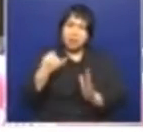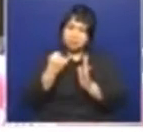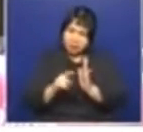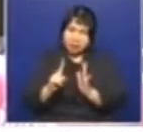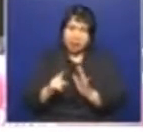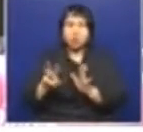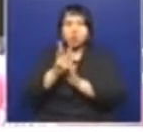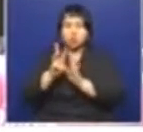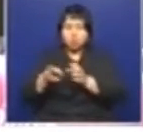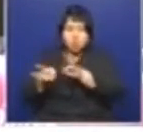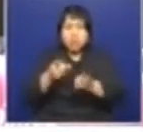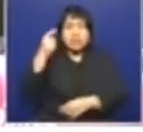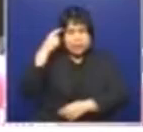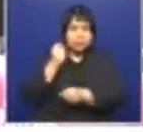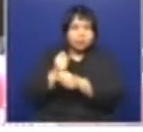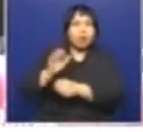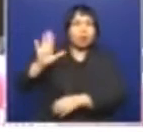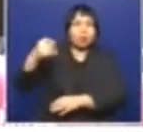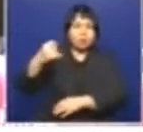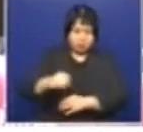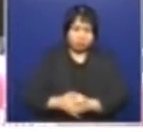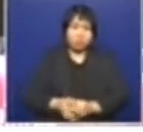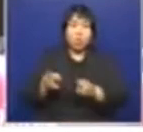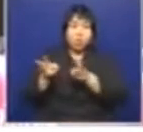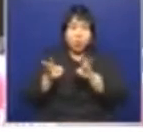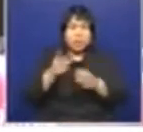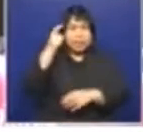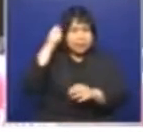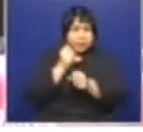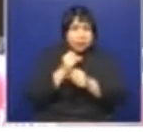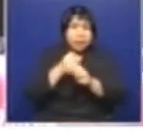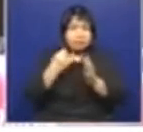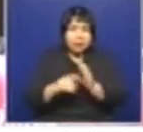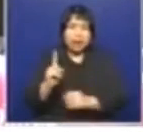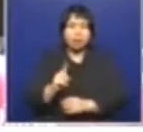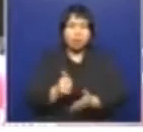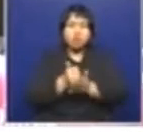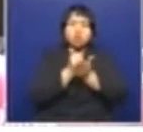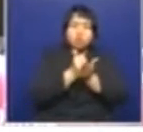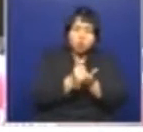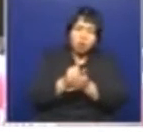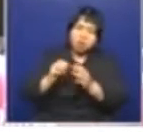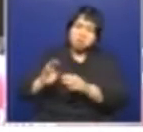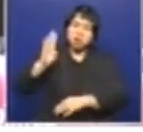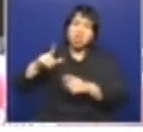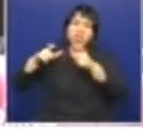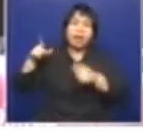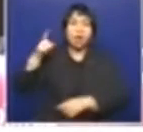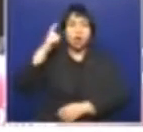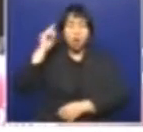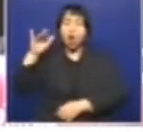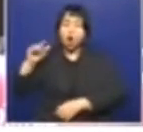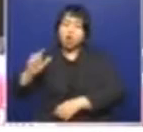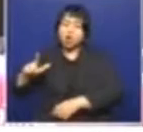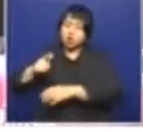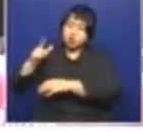าคือวิธีคิดการทำงานท่านผิดพอวิธีคิดการทำงานท่านผิดก็คือหนึ่งเอื้อทุนใหญ่เพราะคิดว่าทุนใหญ่จะไม่ช่